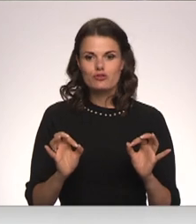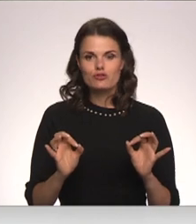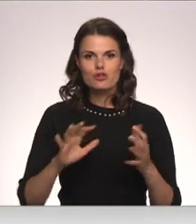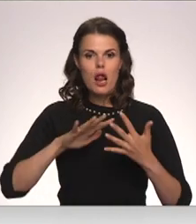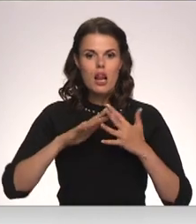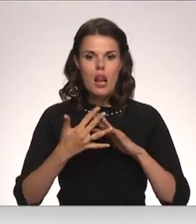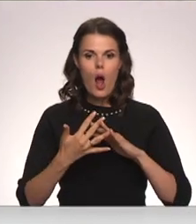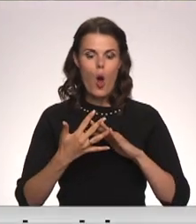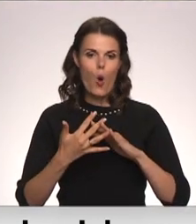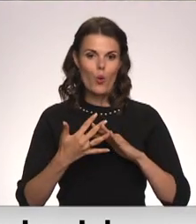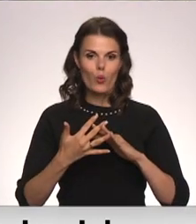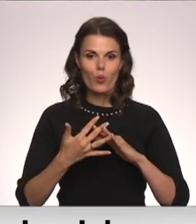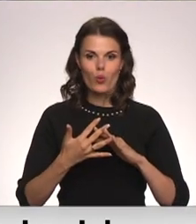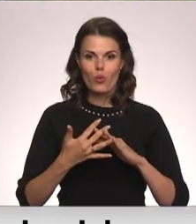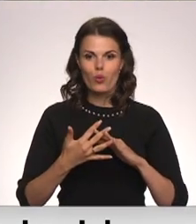lauku